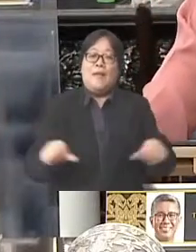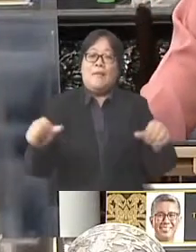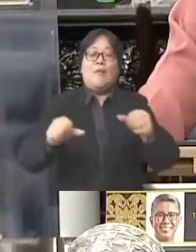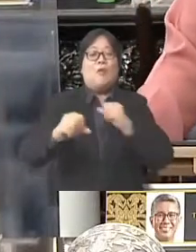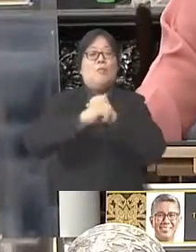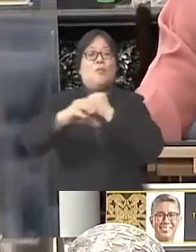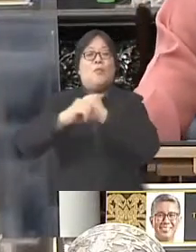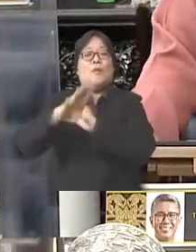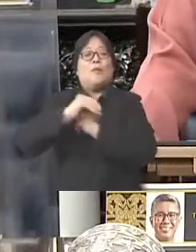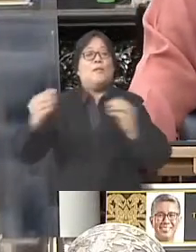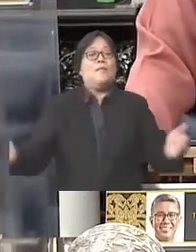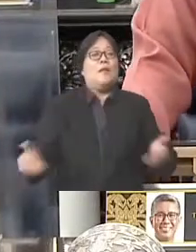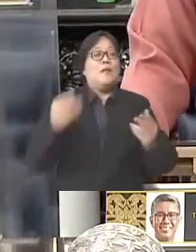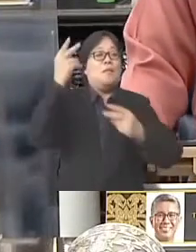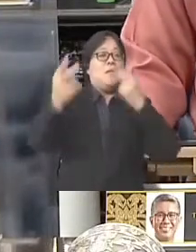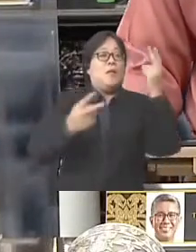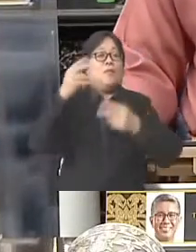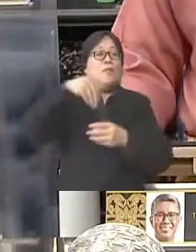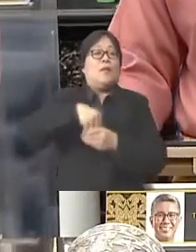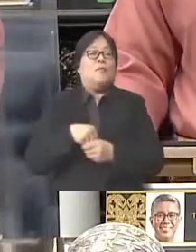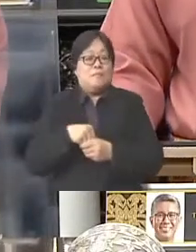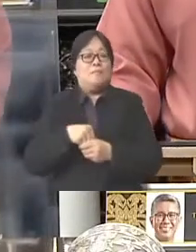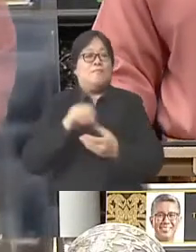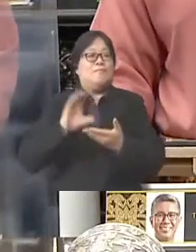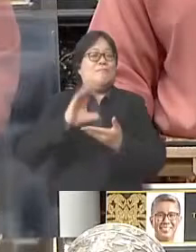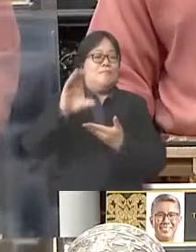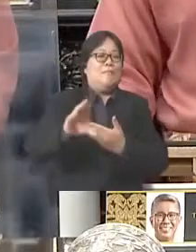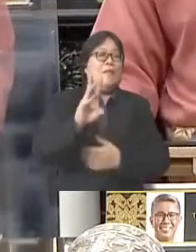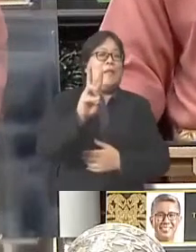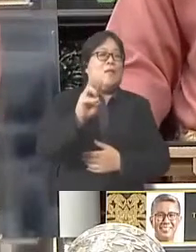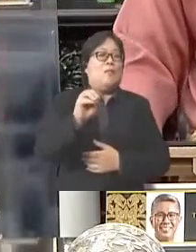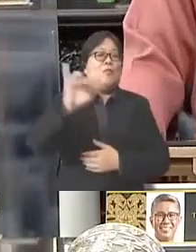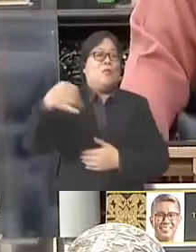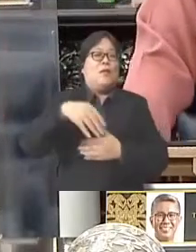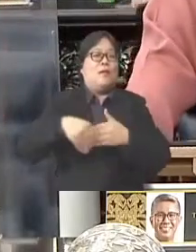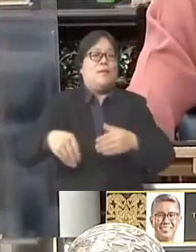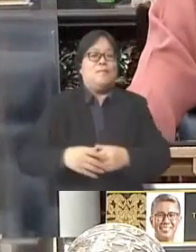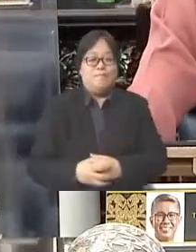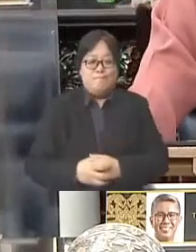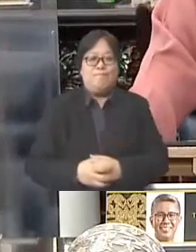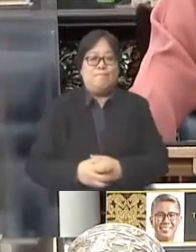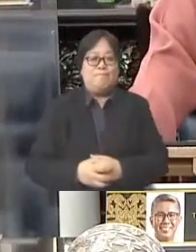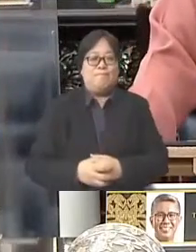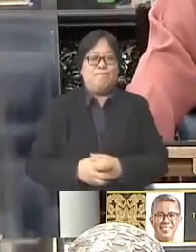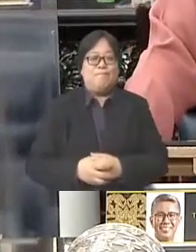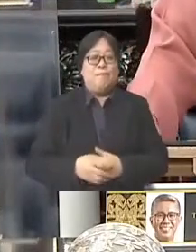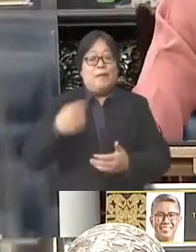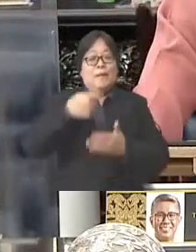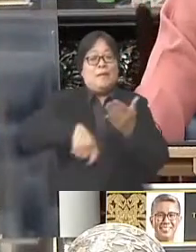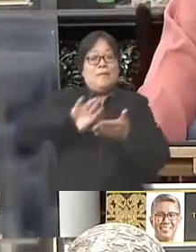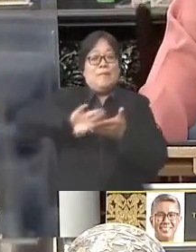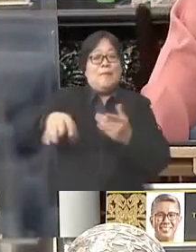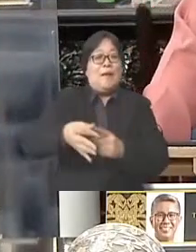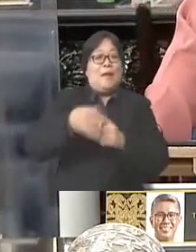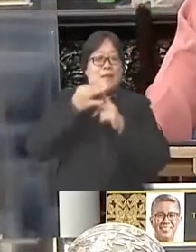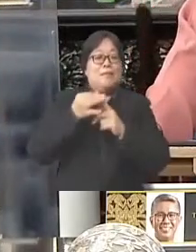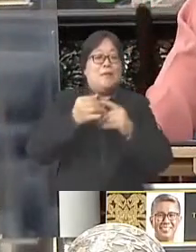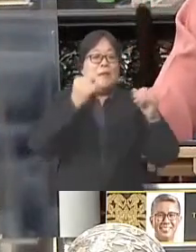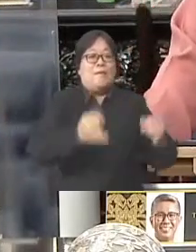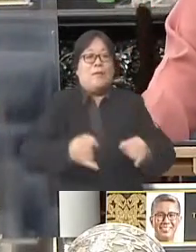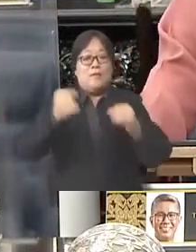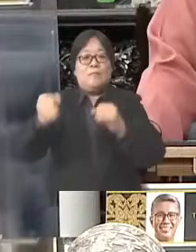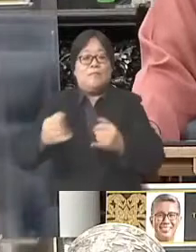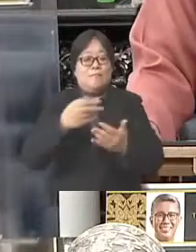activity promosi serta kalangan pelancong domestik dengan peruntukan 60juta Ringgit pelepasan khas suka pada Taemin